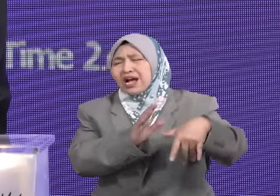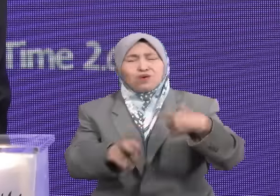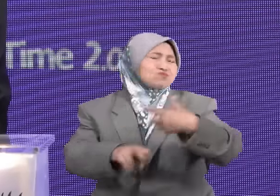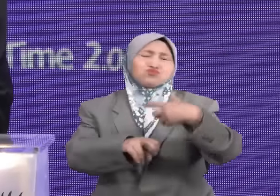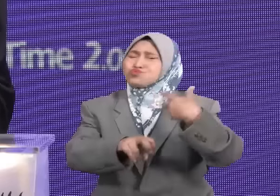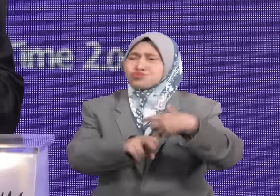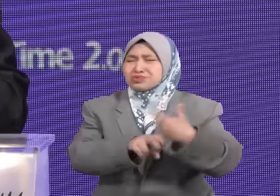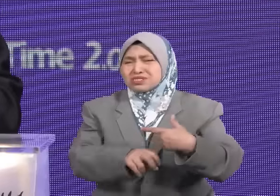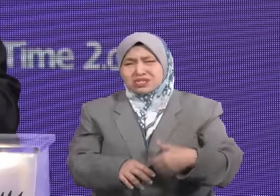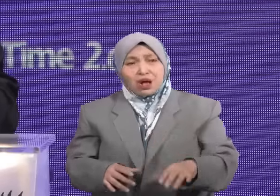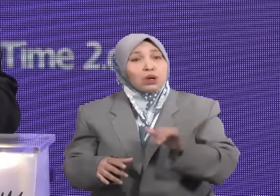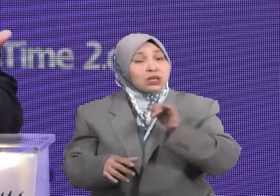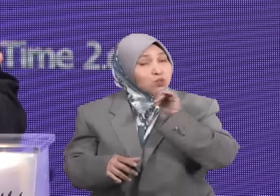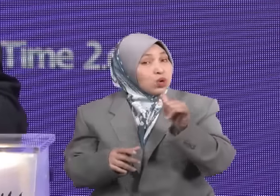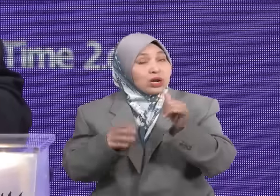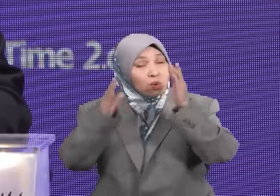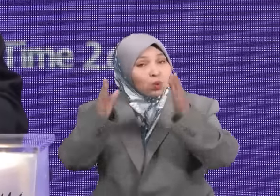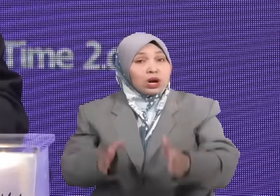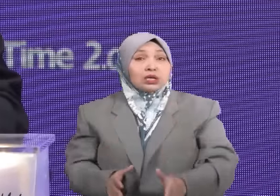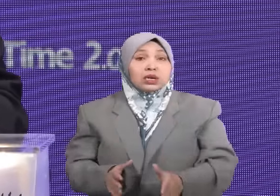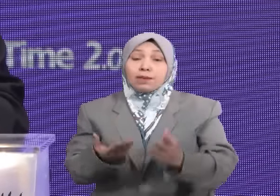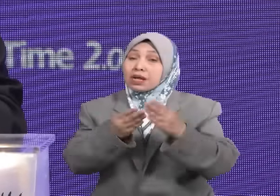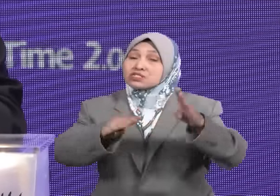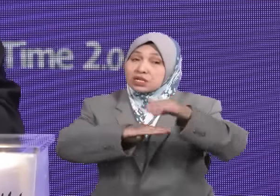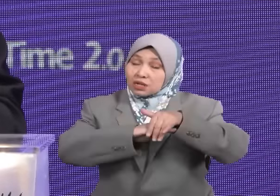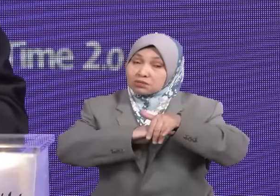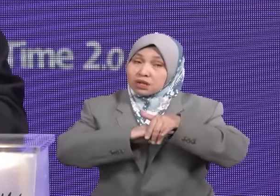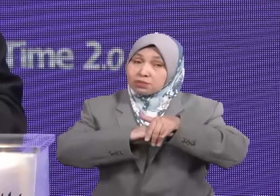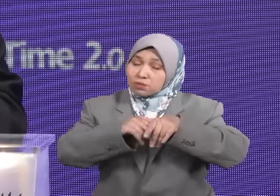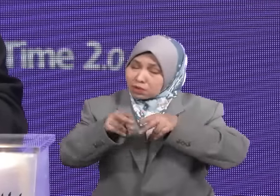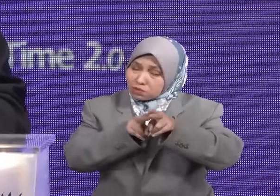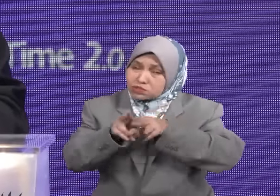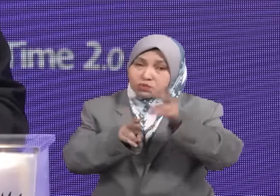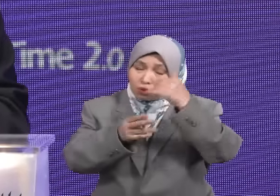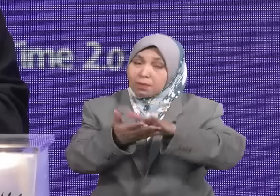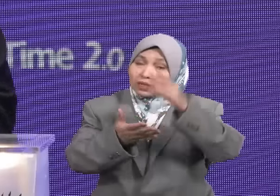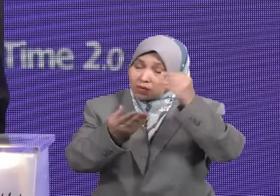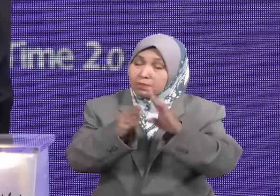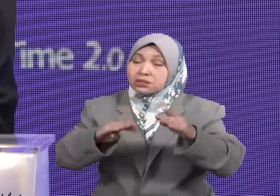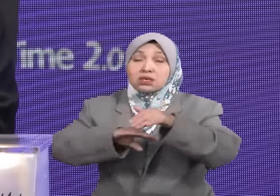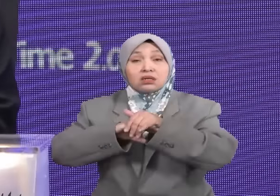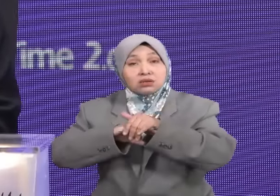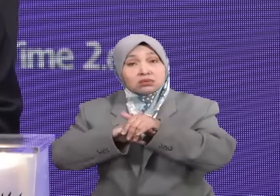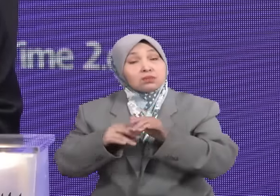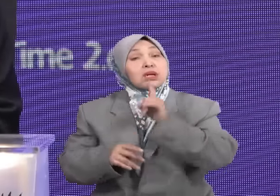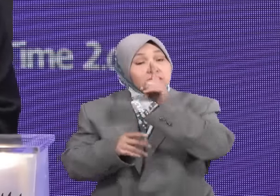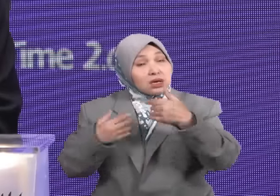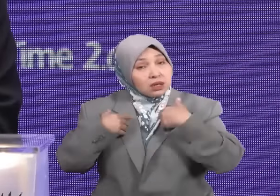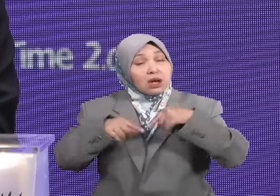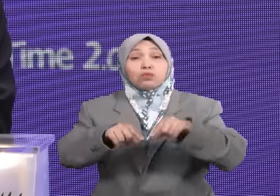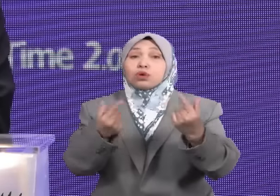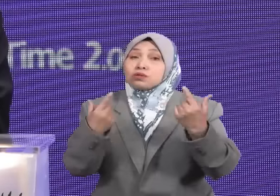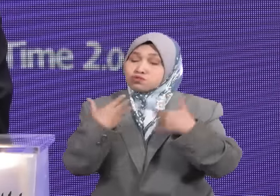Kan? Walaupun dia bukan orang yang berbahasa Inggeris, tetapi berusaha untuk belajar bahasa Inggeris. Sebenarnya, apa yang ada dalam Quran ini